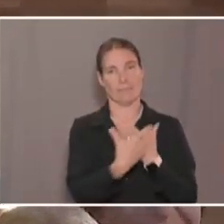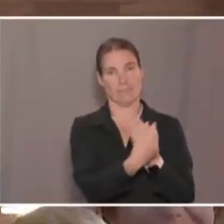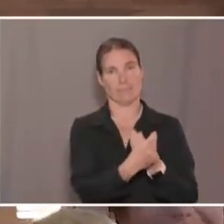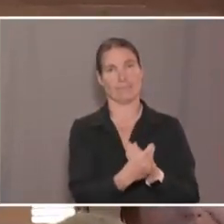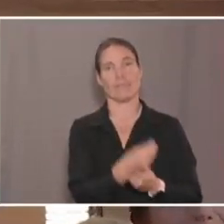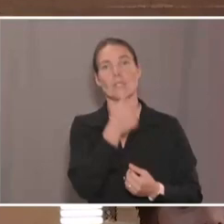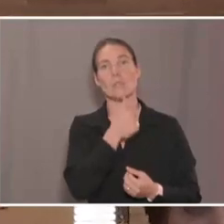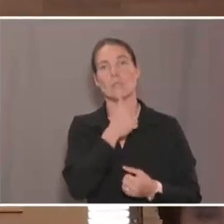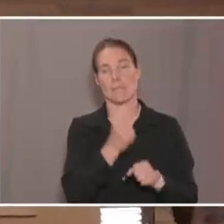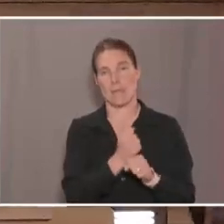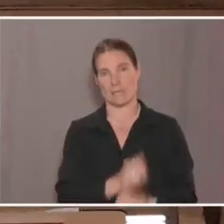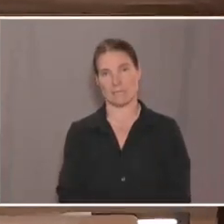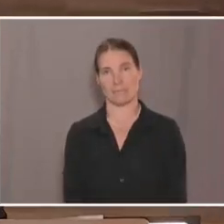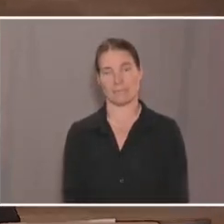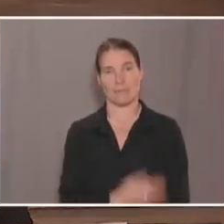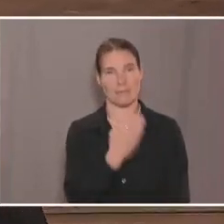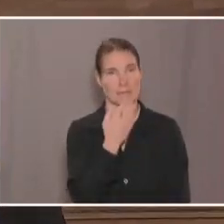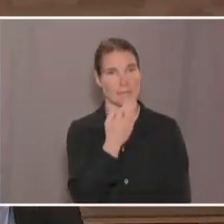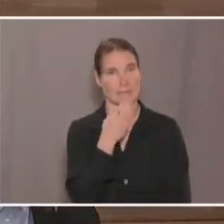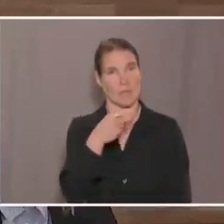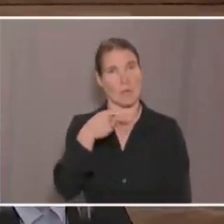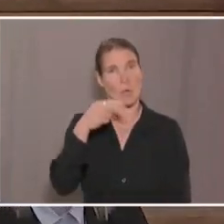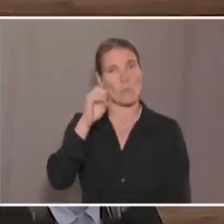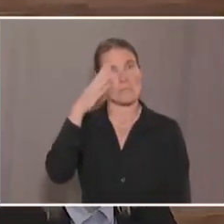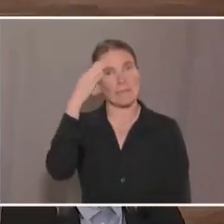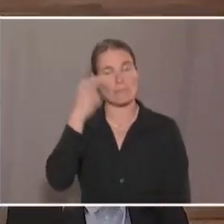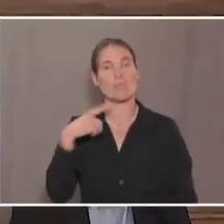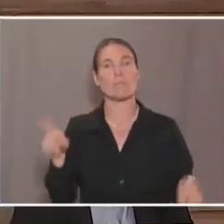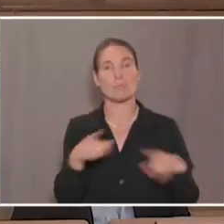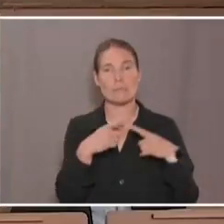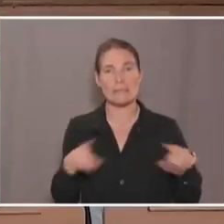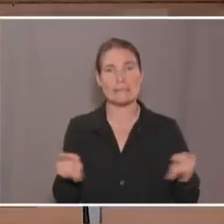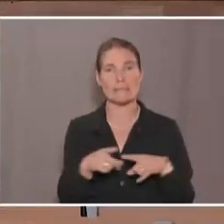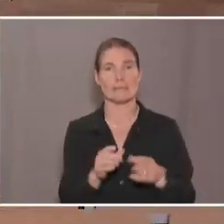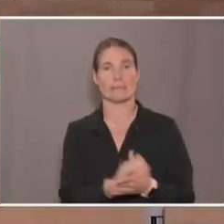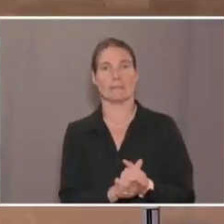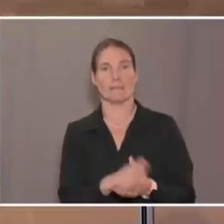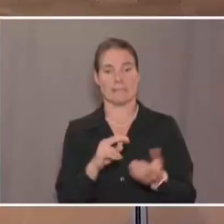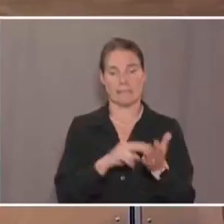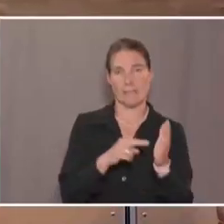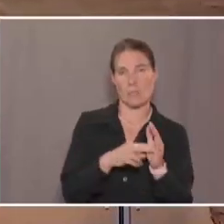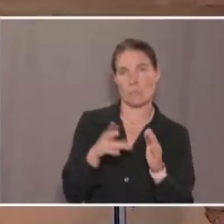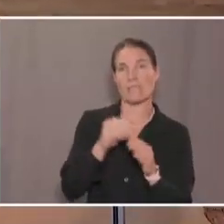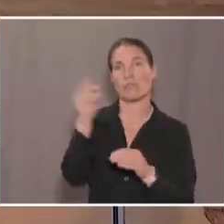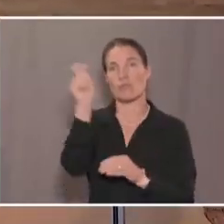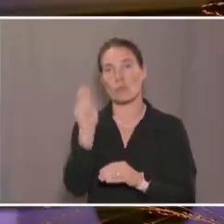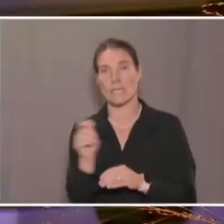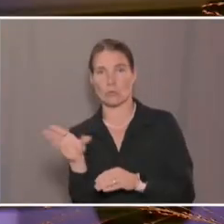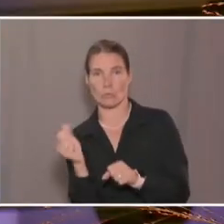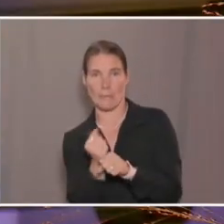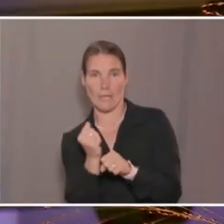dürfen. Ich danke Jan Tenrich und Thomas Großmann, die die Musik beigetragen haben. Jan Tenrich gemeinsam mit den Studierenden